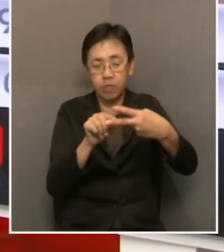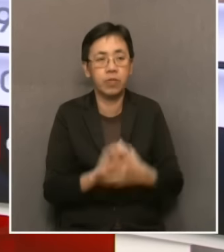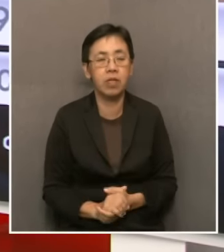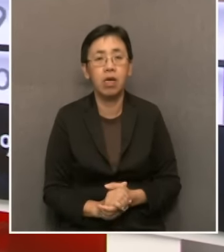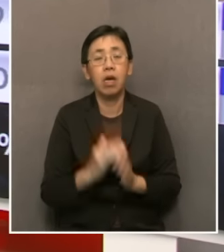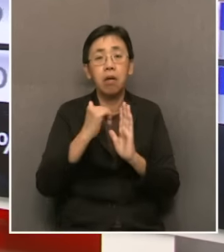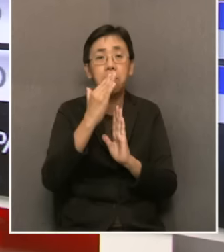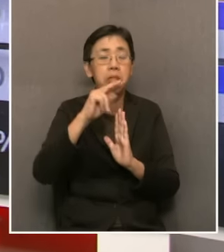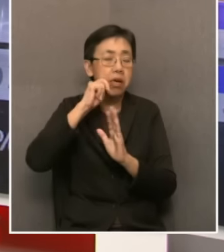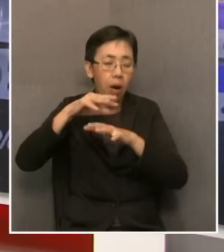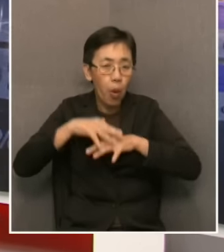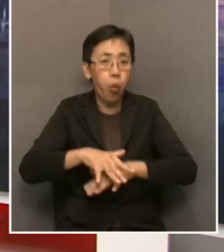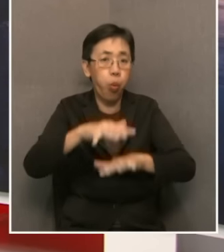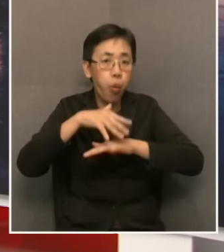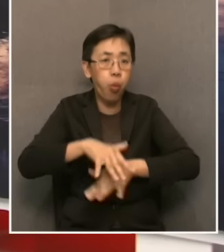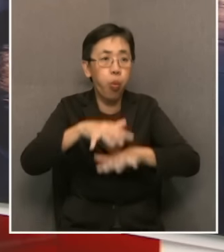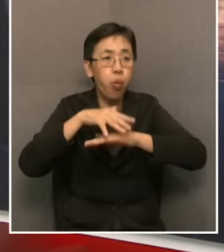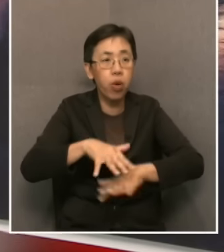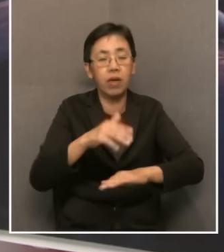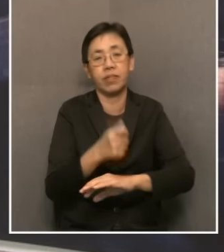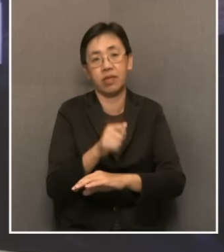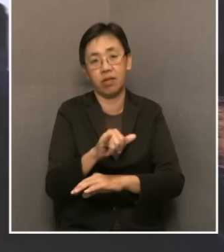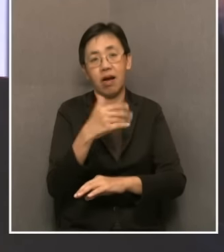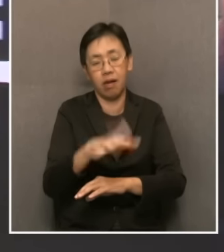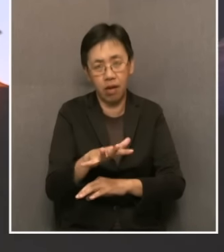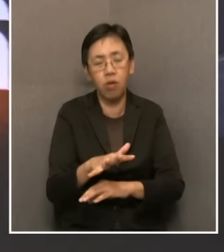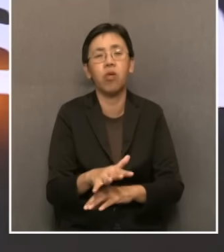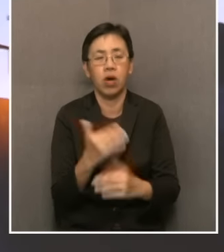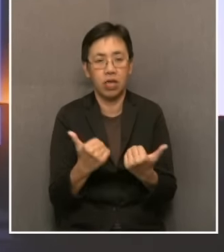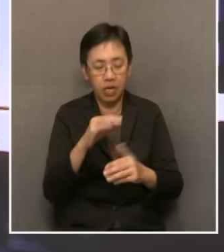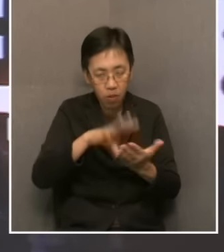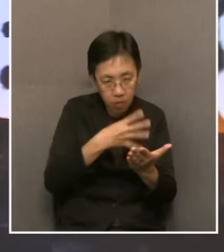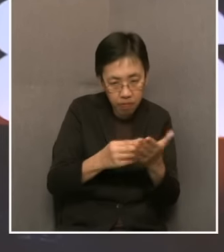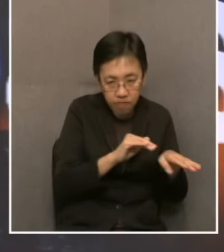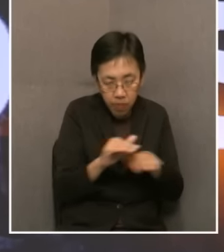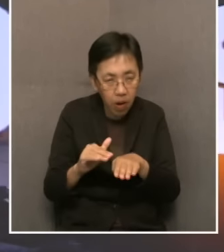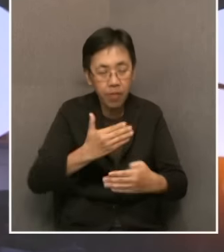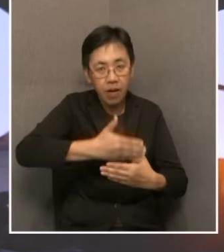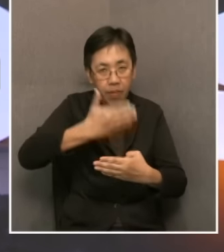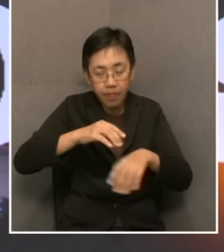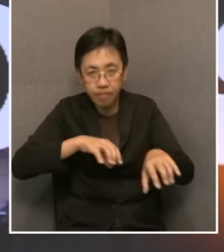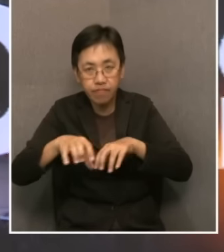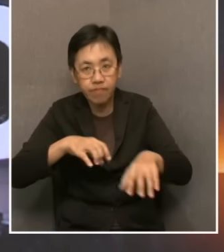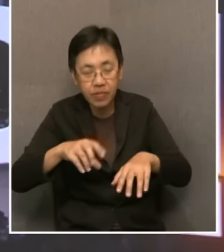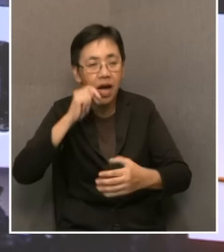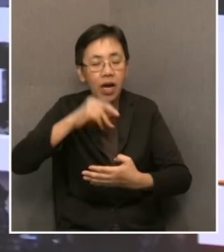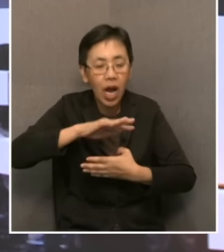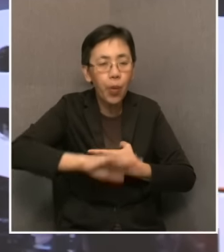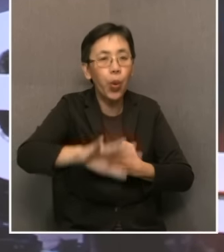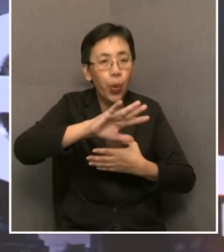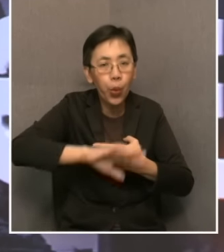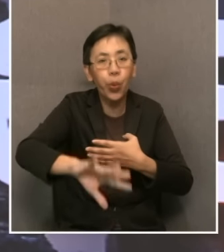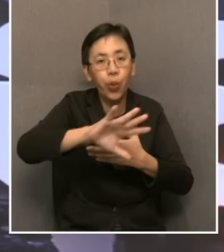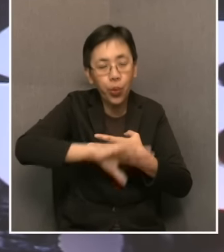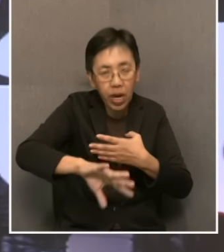ตอนล่างของจังหวัดพระนครศรีอยุธยาแล้วนะคะก็ต้องมีการรับมือค่ะมีการจัดการเรื่องของการระบายน้ำนะคะให้เป็น